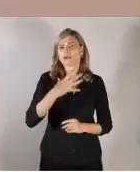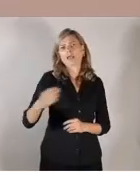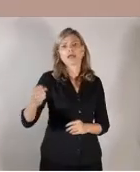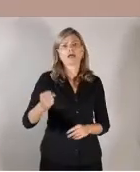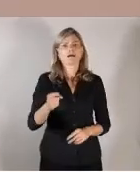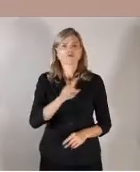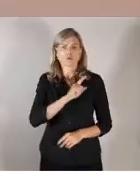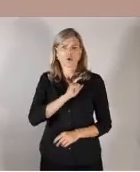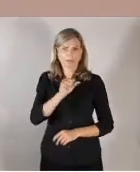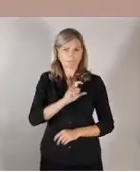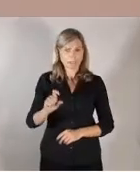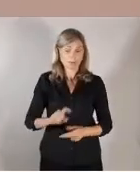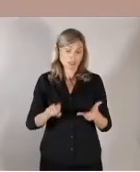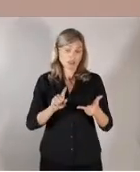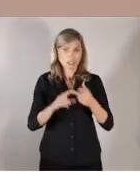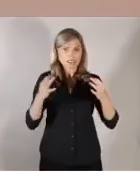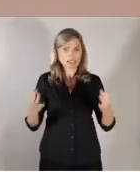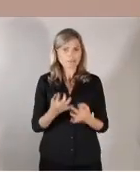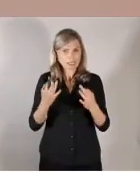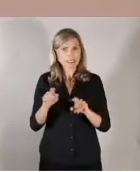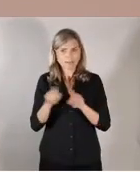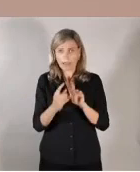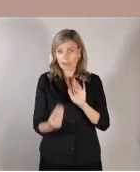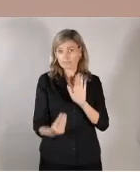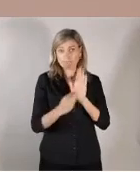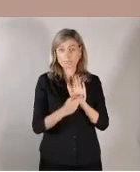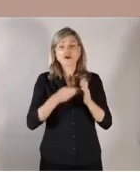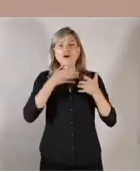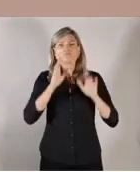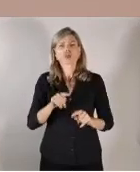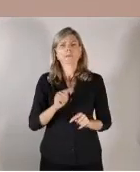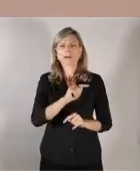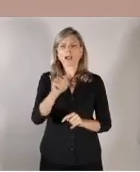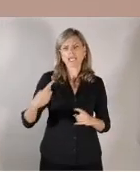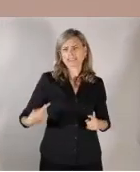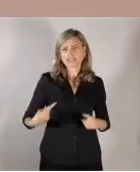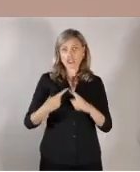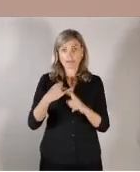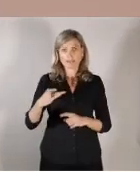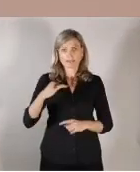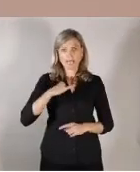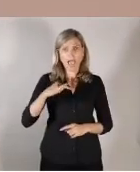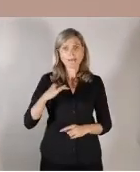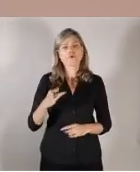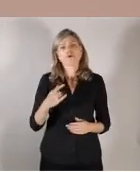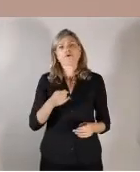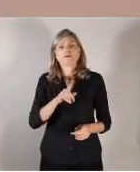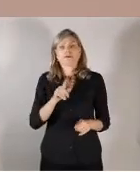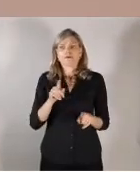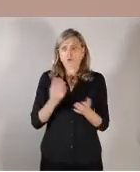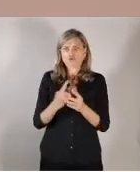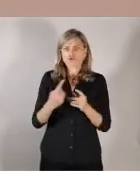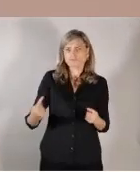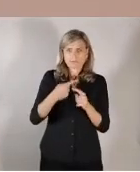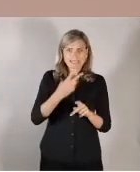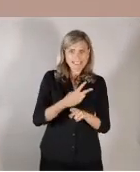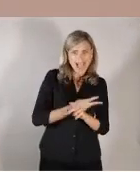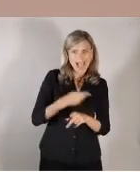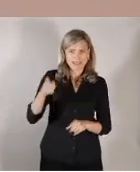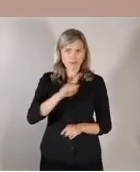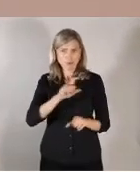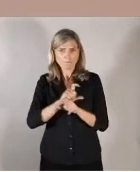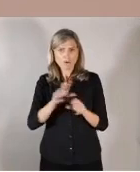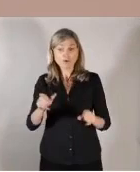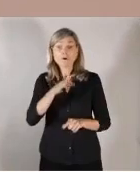Za třetí zakotvuje v případě střetu více veřejných zájmů či veřejného a soukromného zájmu, že